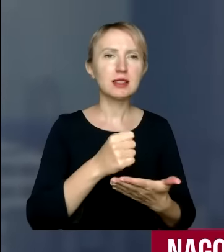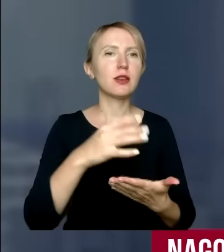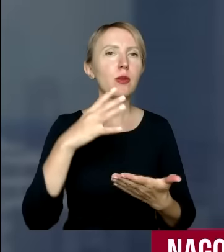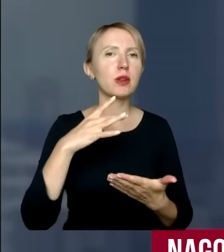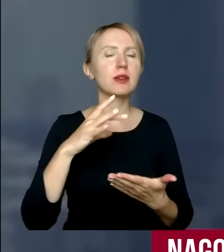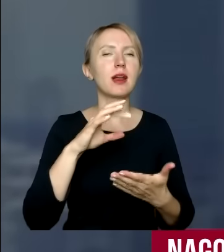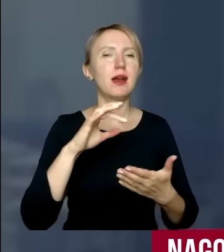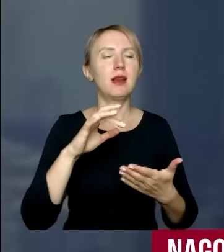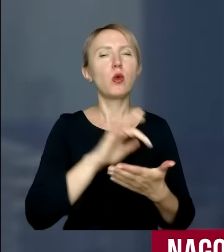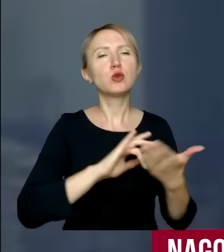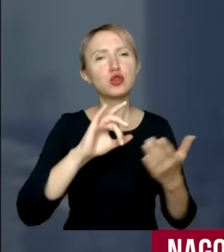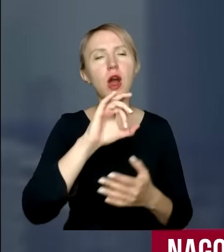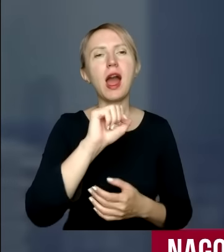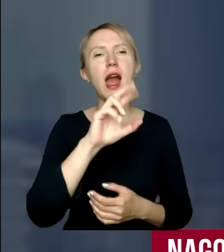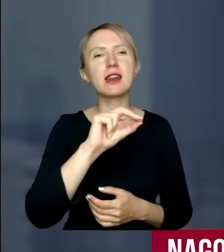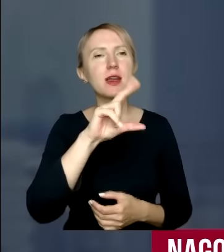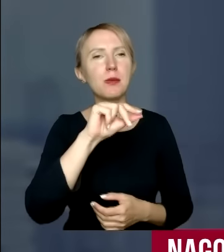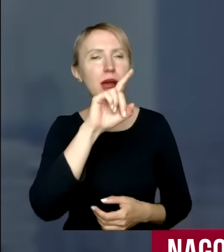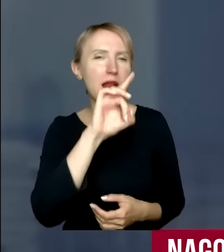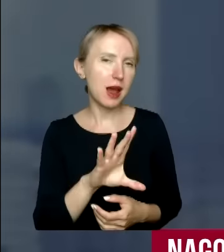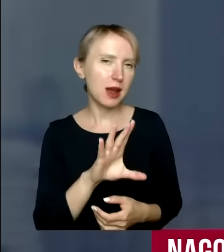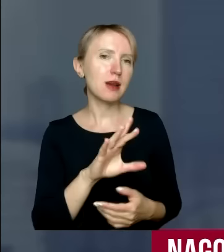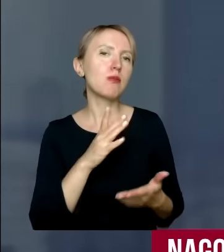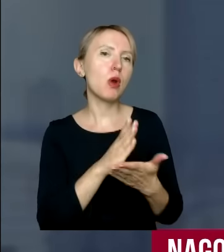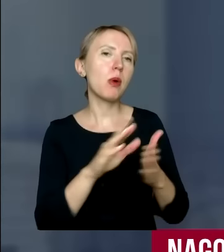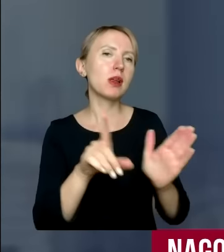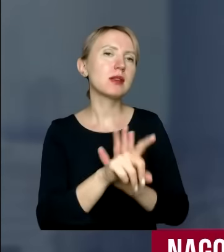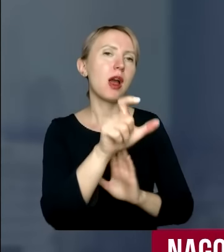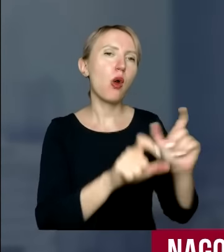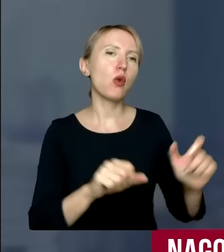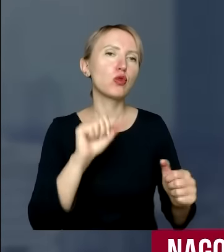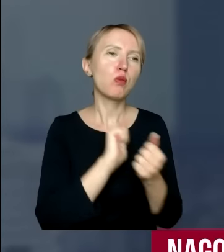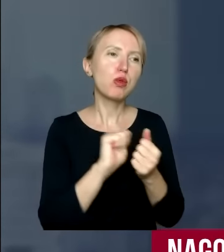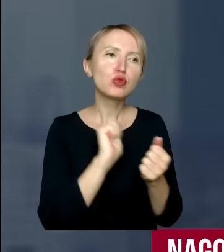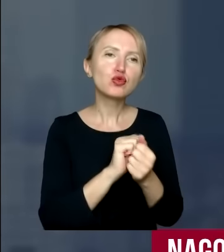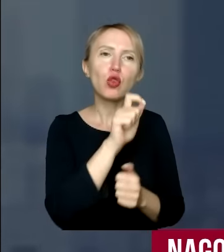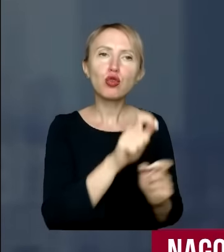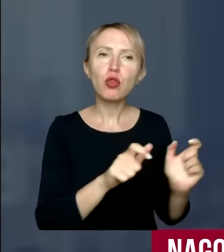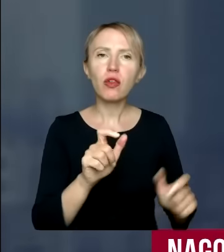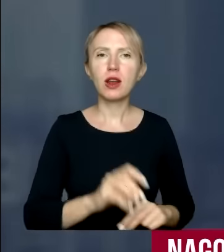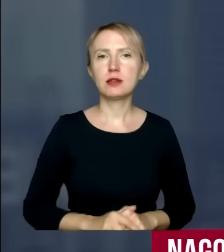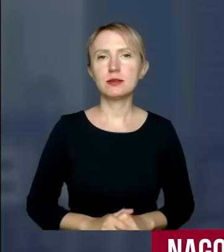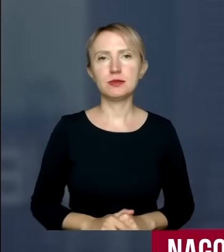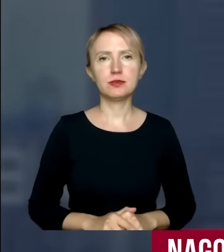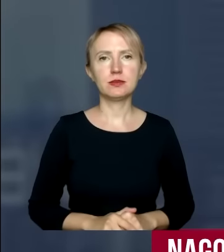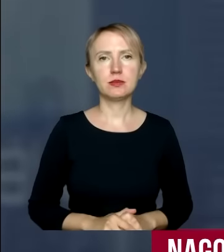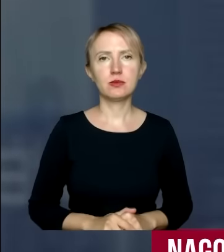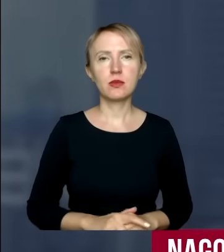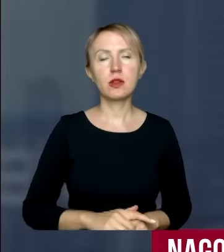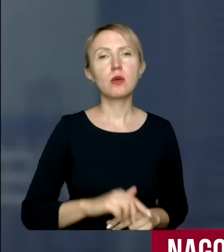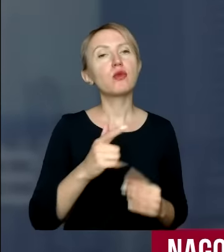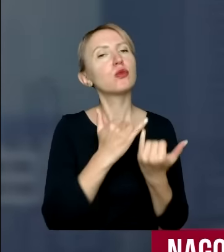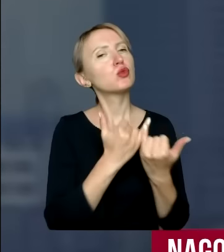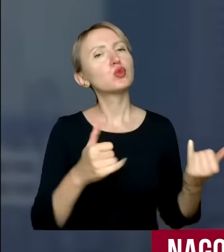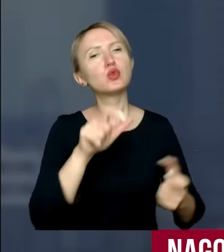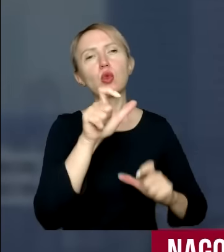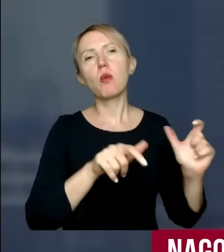archipelag czyli pomoc osobom poszkodowanym tak szeroko mówiąc bo to miały być różne osoby w